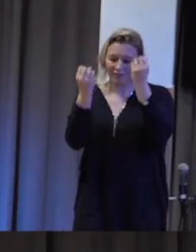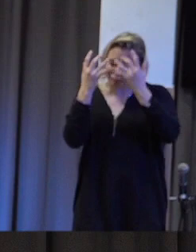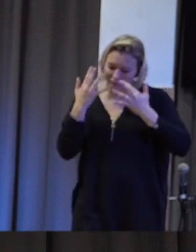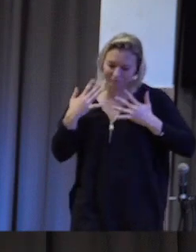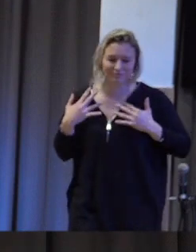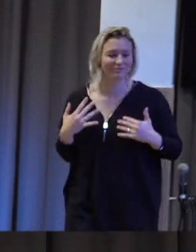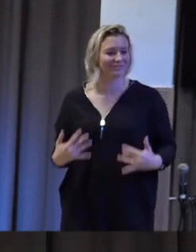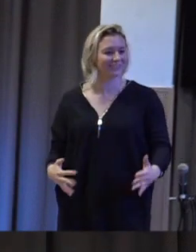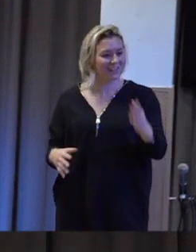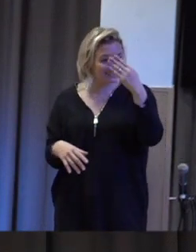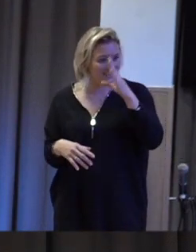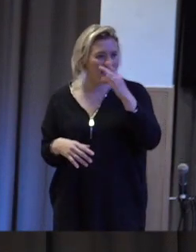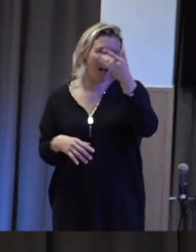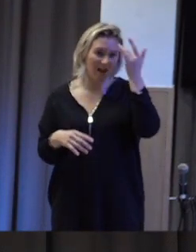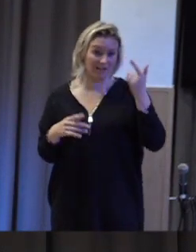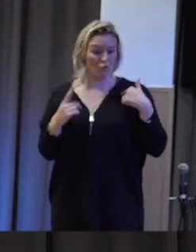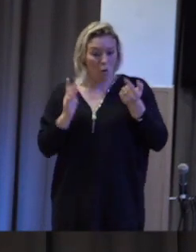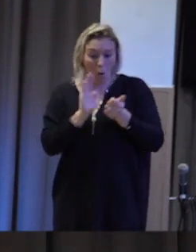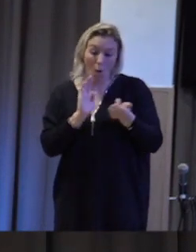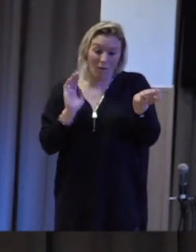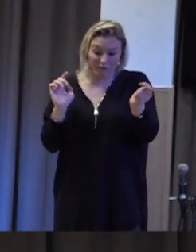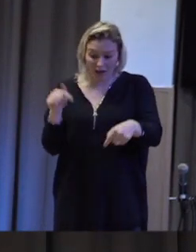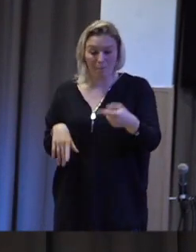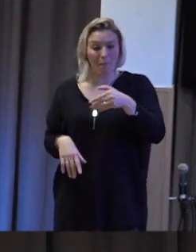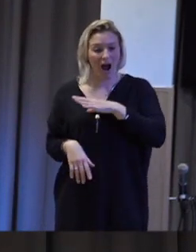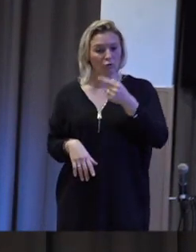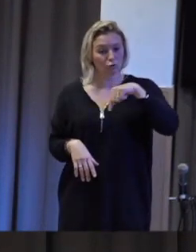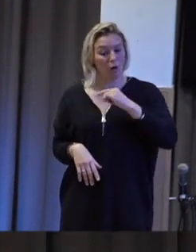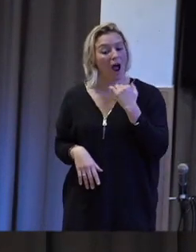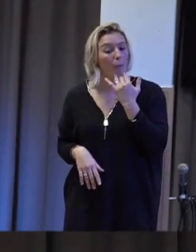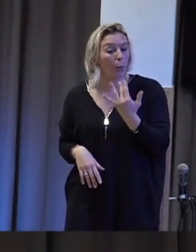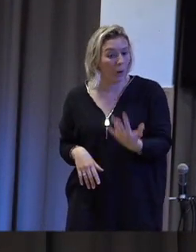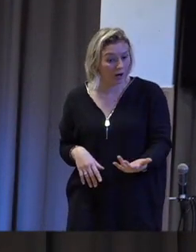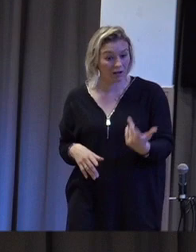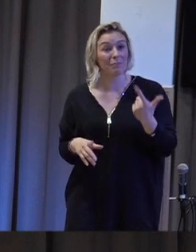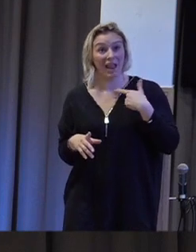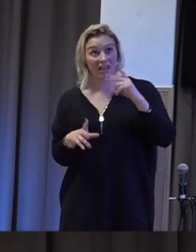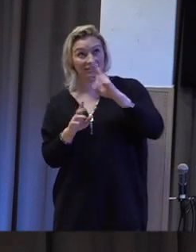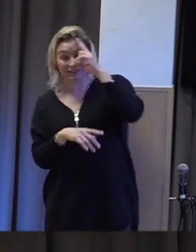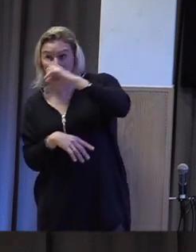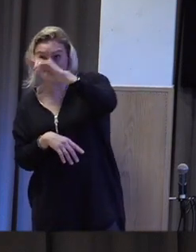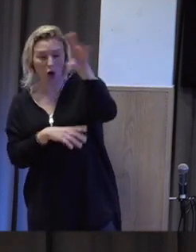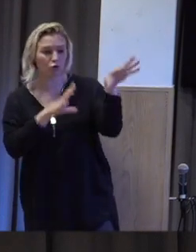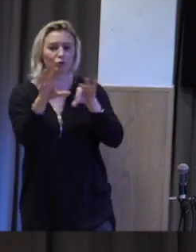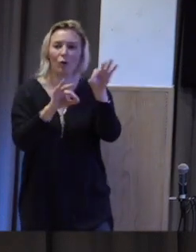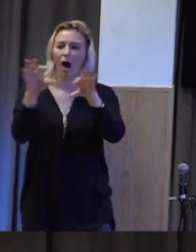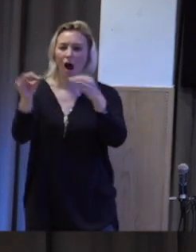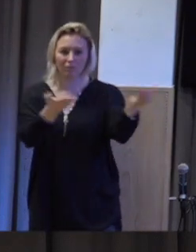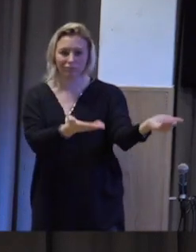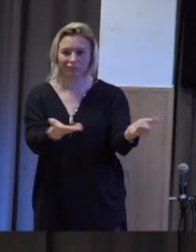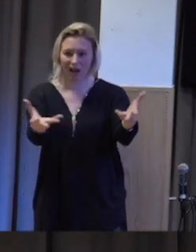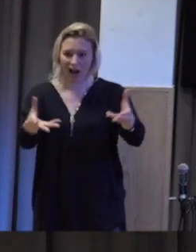Donc nous sommes là parce que nous sommes des impurs que le Seigneur a choisi et accepté qu'on vienne dans sa